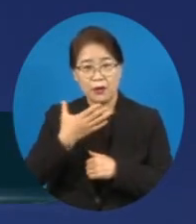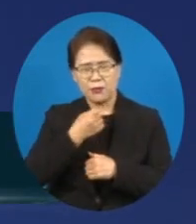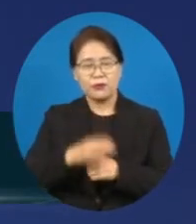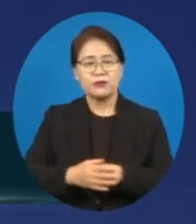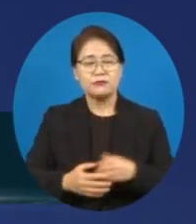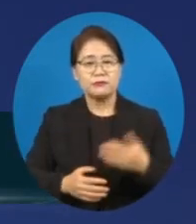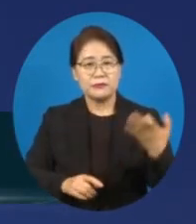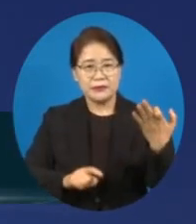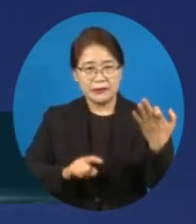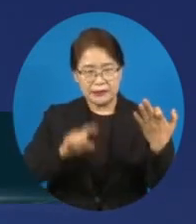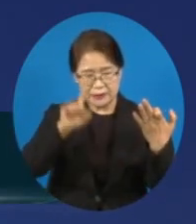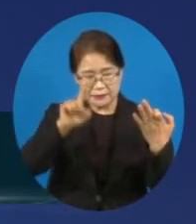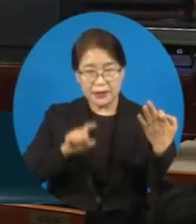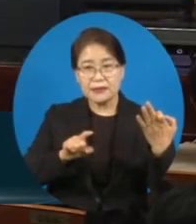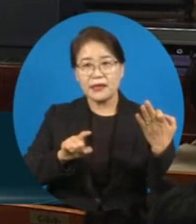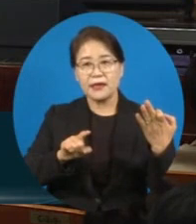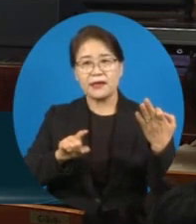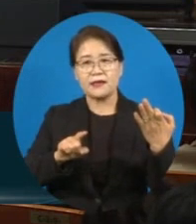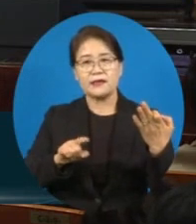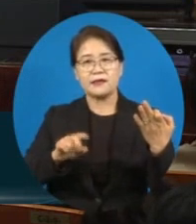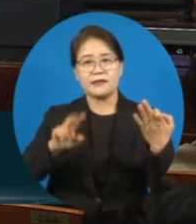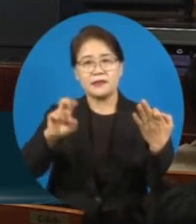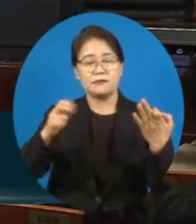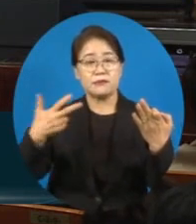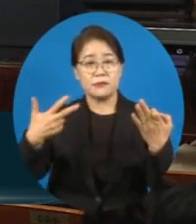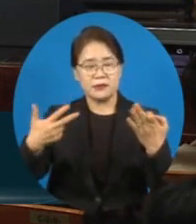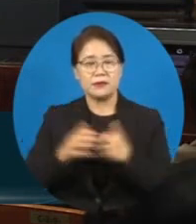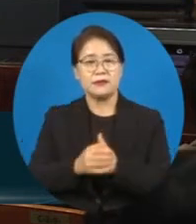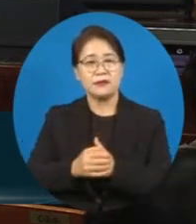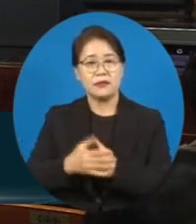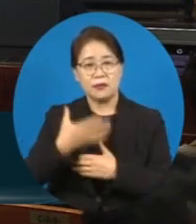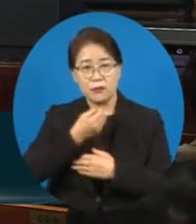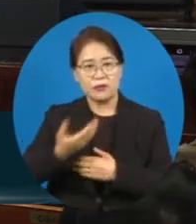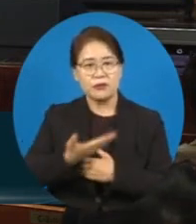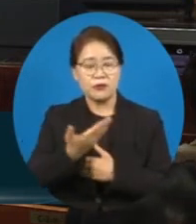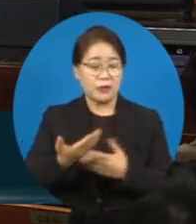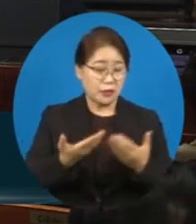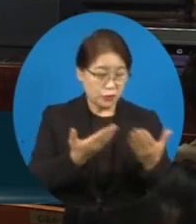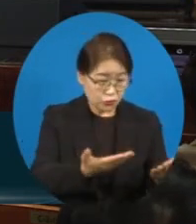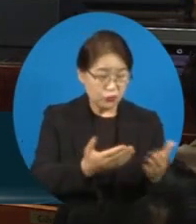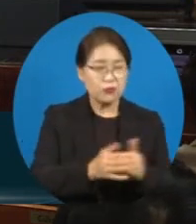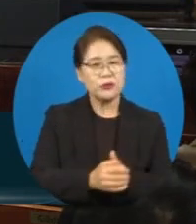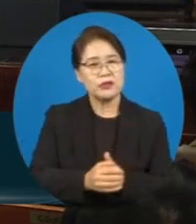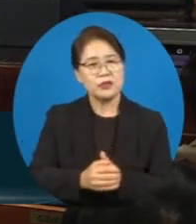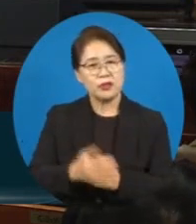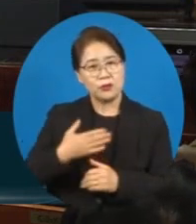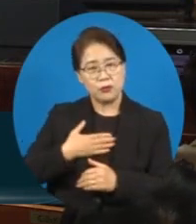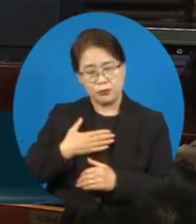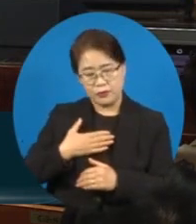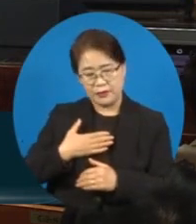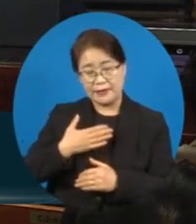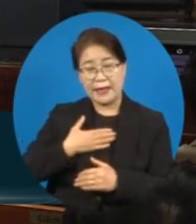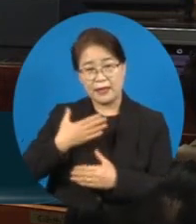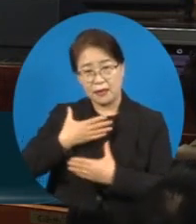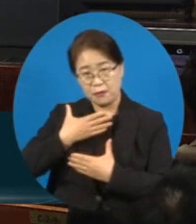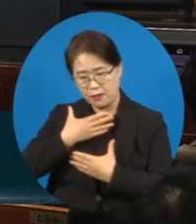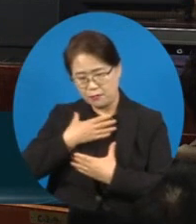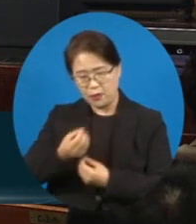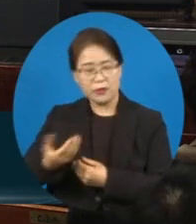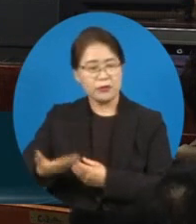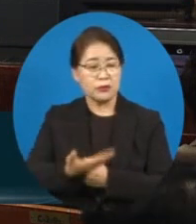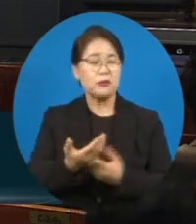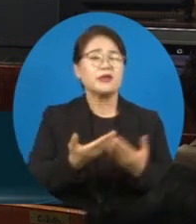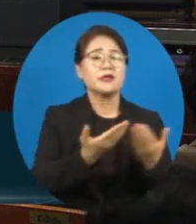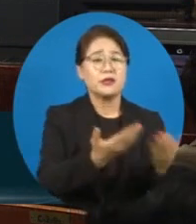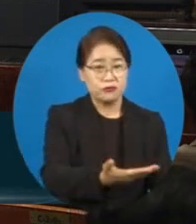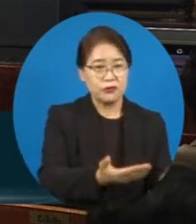우리 함께 읽겠습니다 다 같이요 평안을 너희에게 끼치노니 곧 나의 평안을 너희에게 주노라